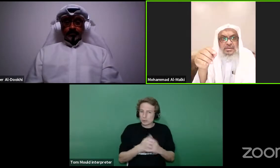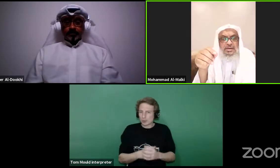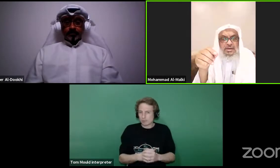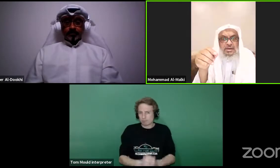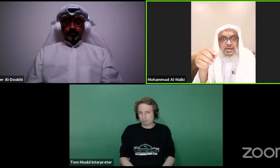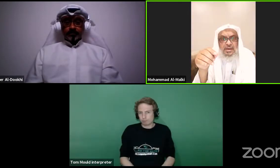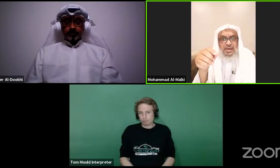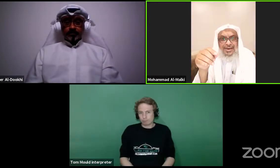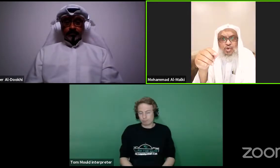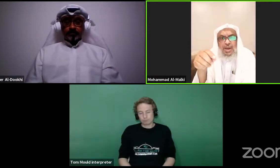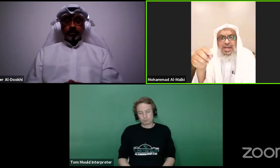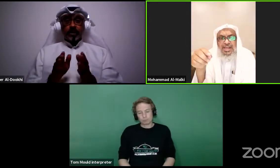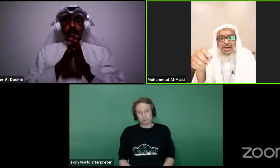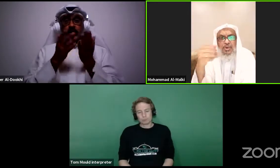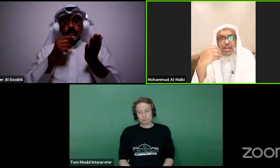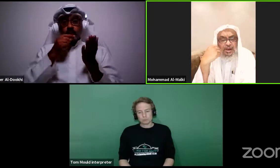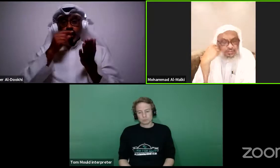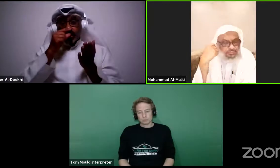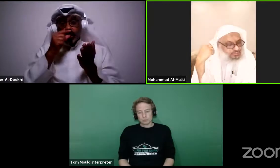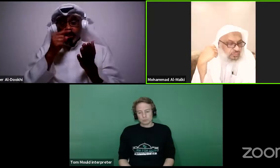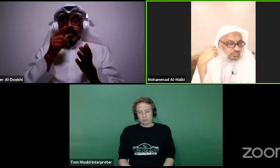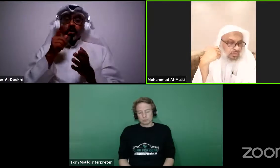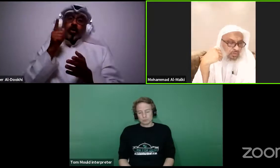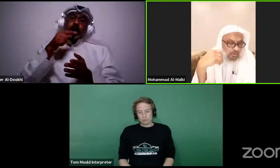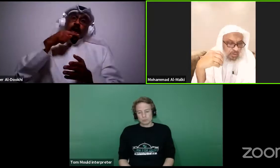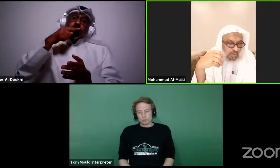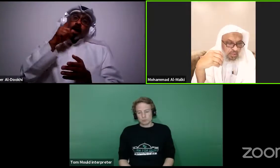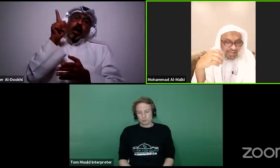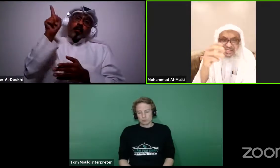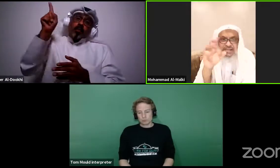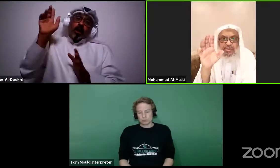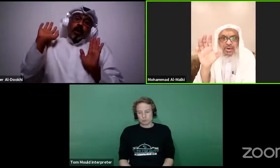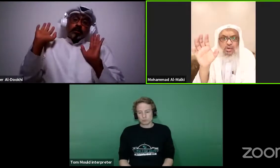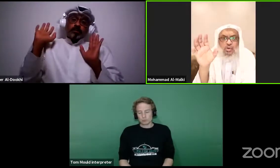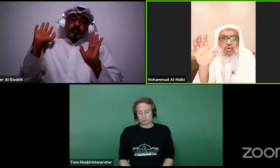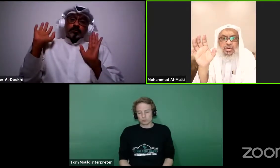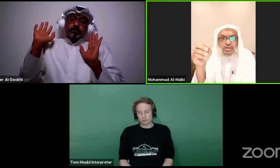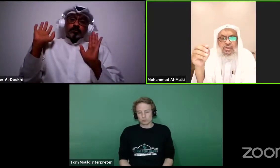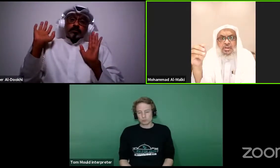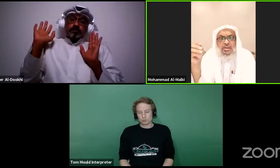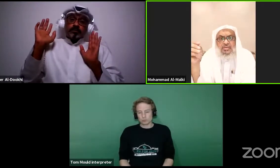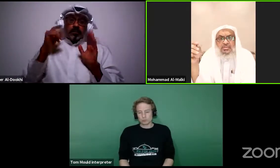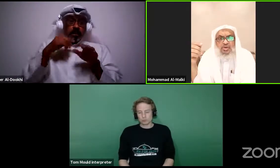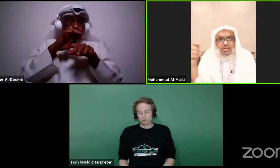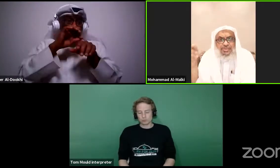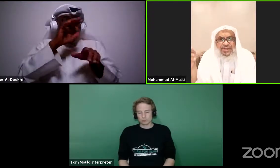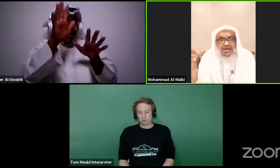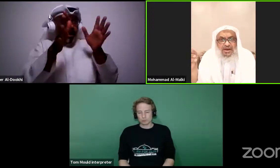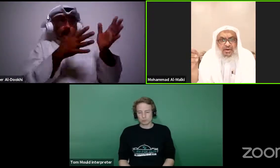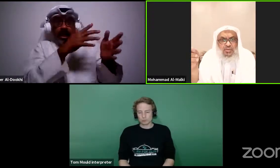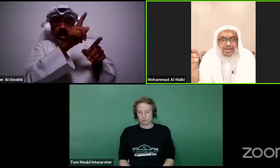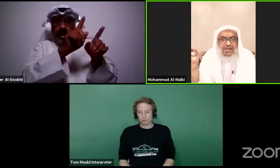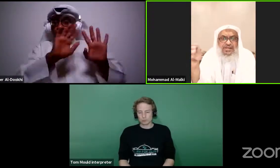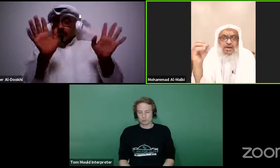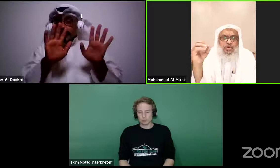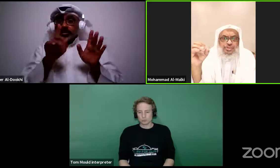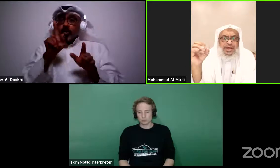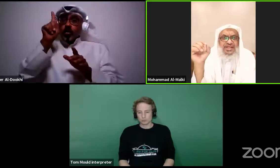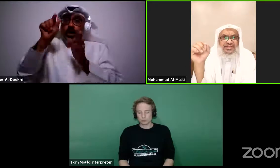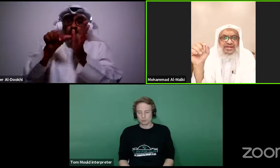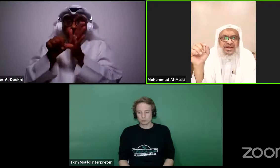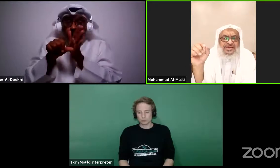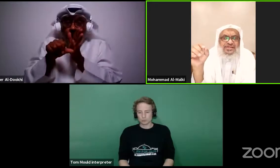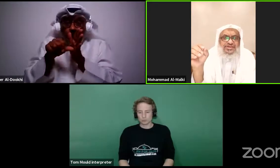والقرآن هو كلام الله ليس بمخلوق، منه بدأ وإليه